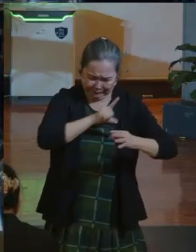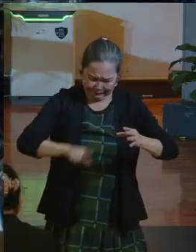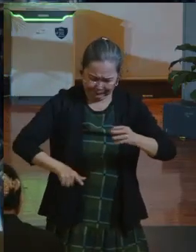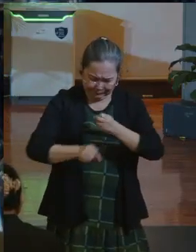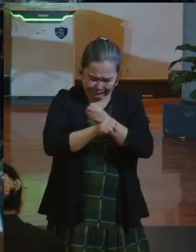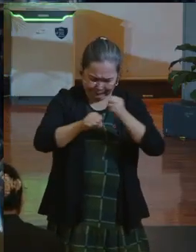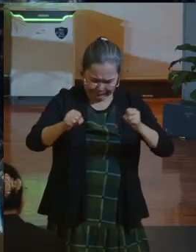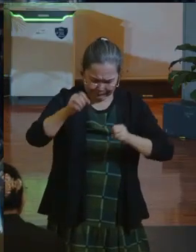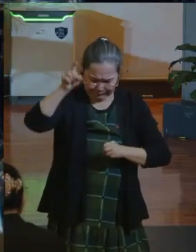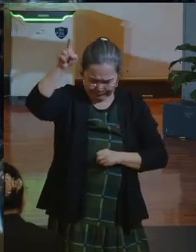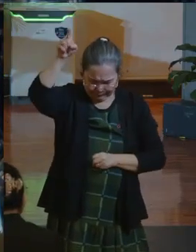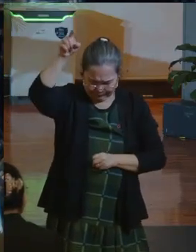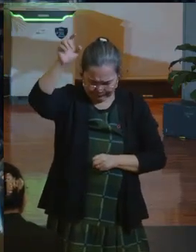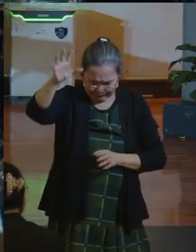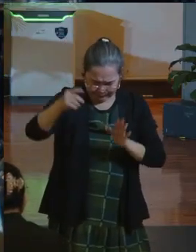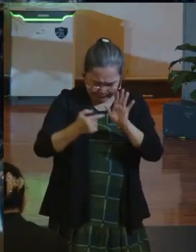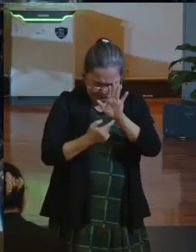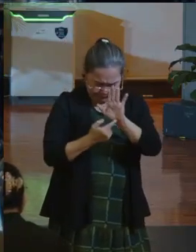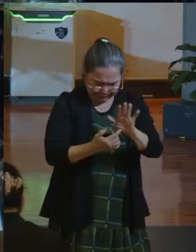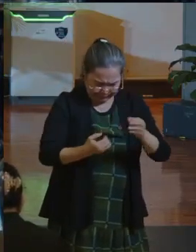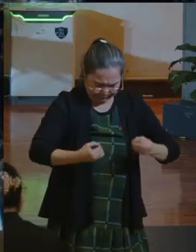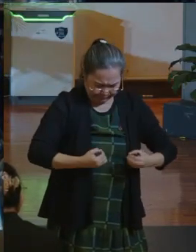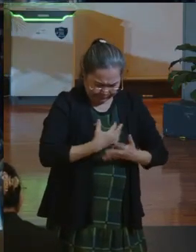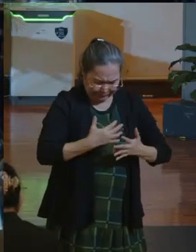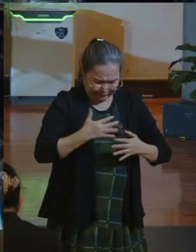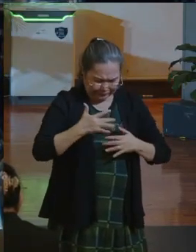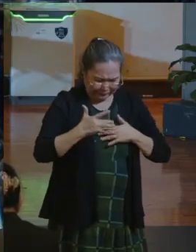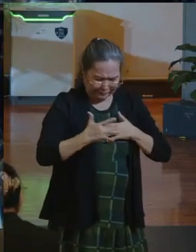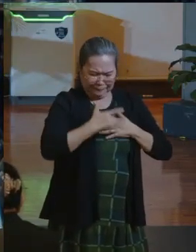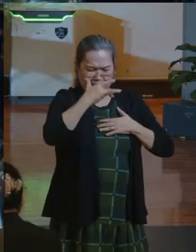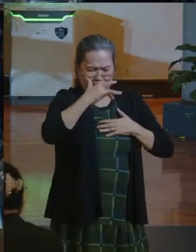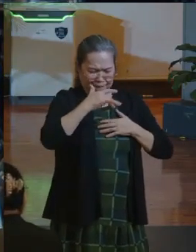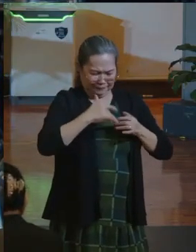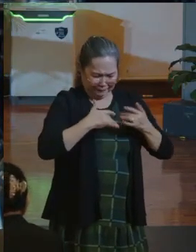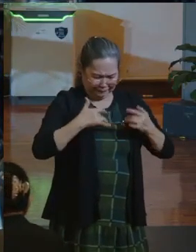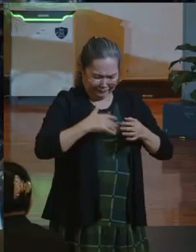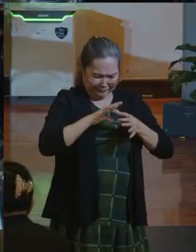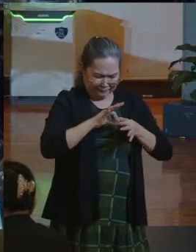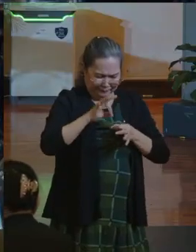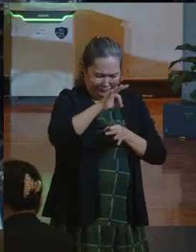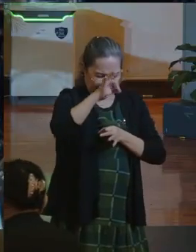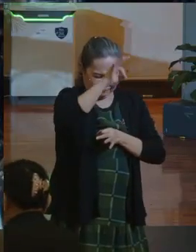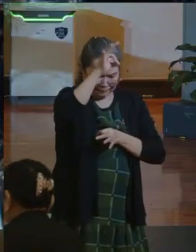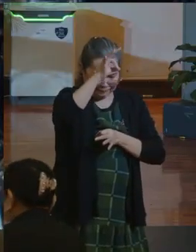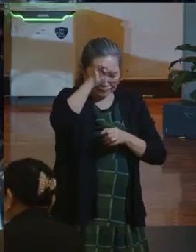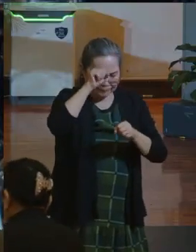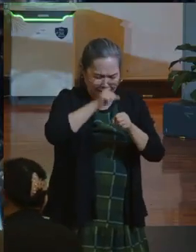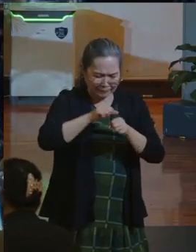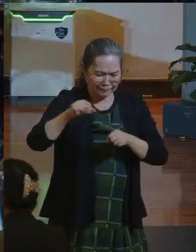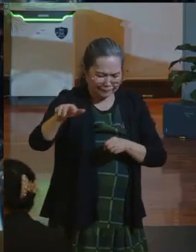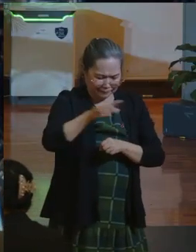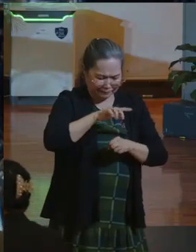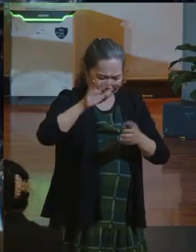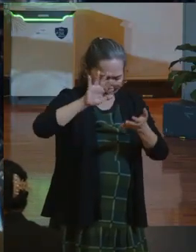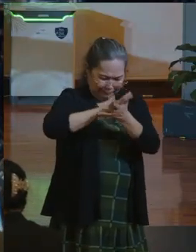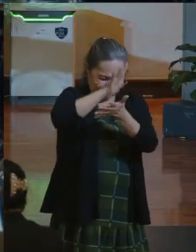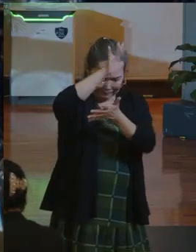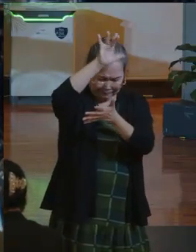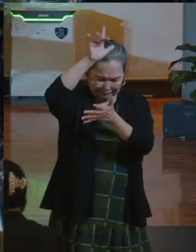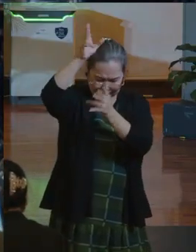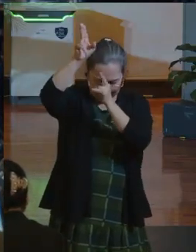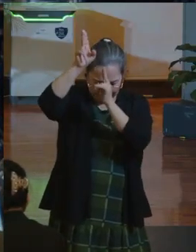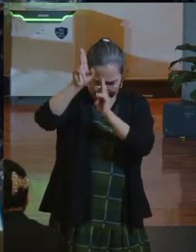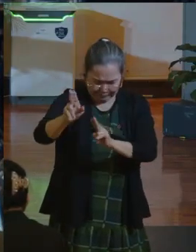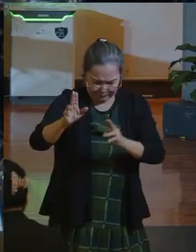kayo po ang magbuhay na maguli sa kanilang kaluluwa para sa inyong kalwalatian